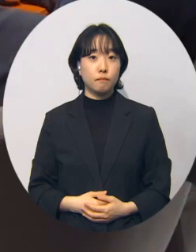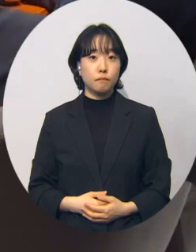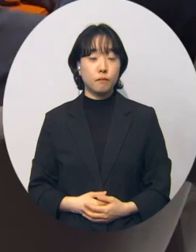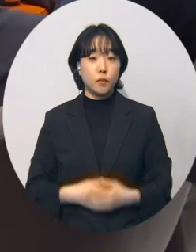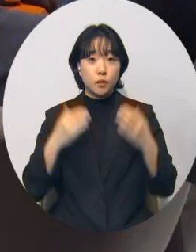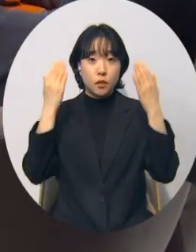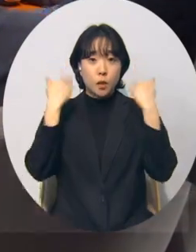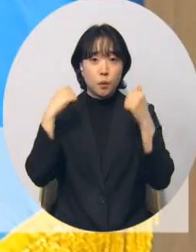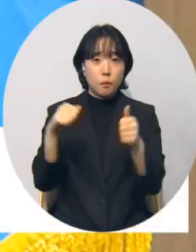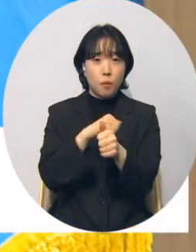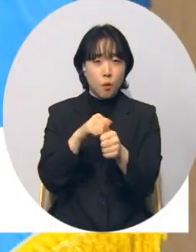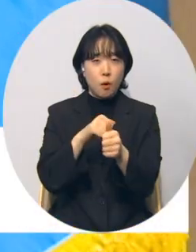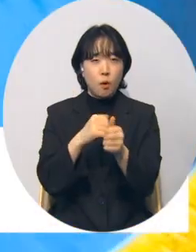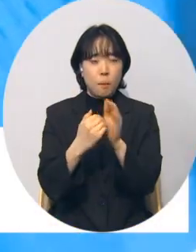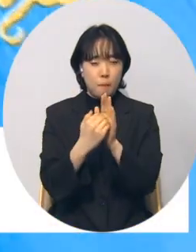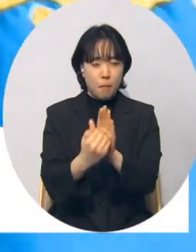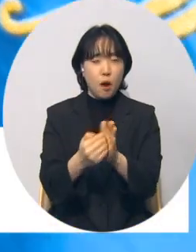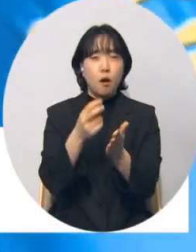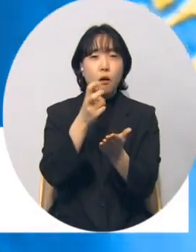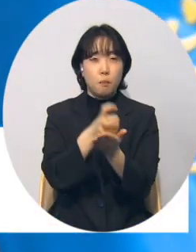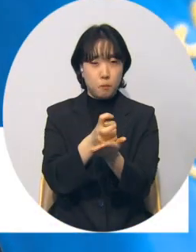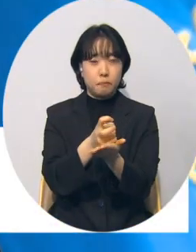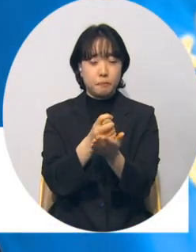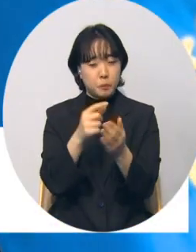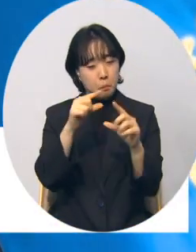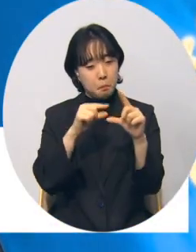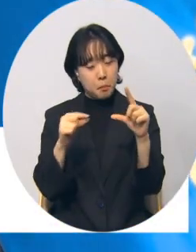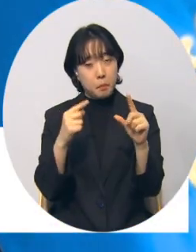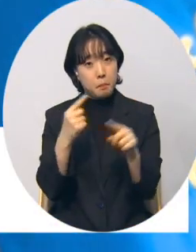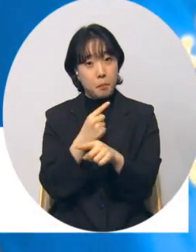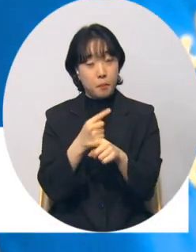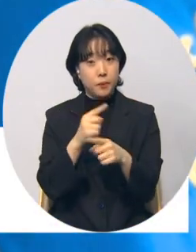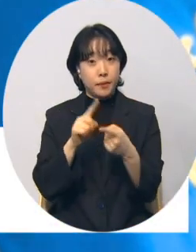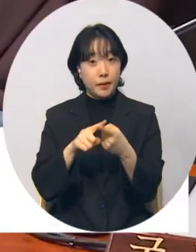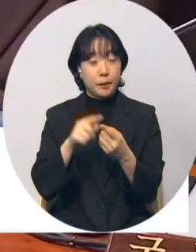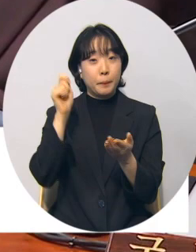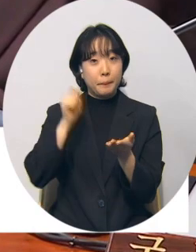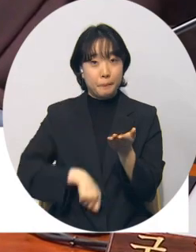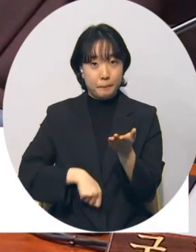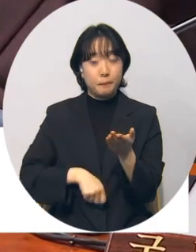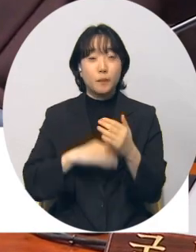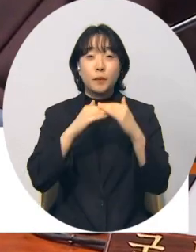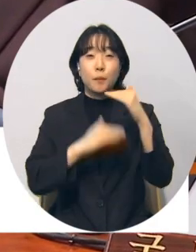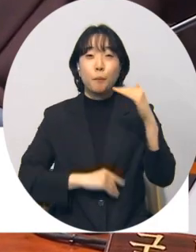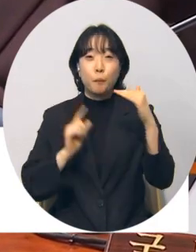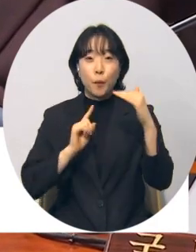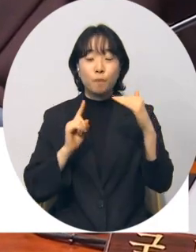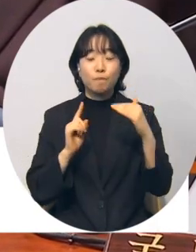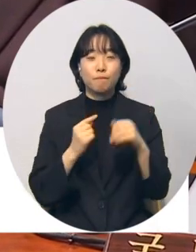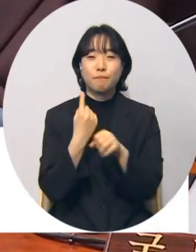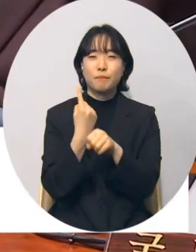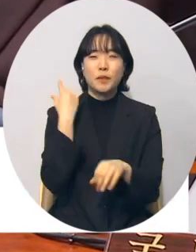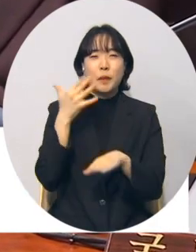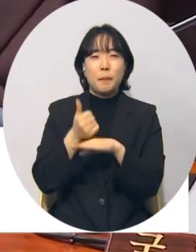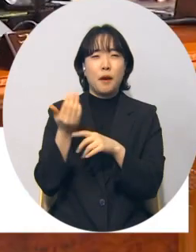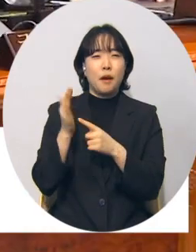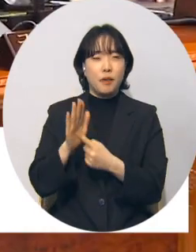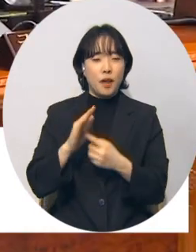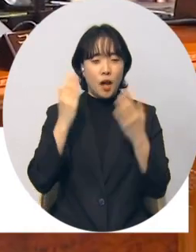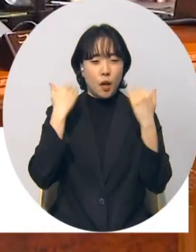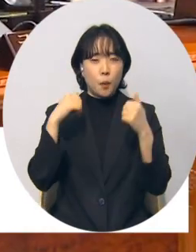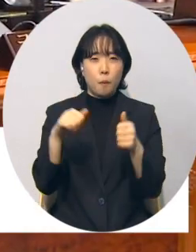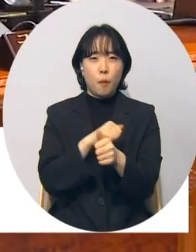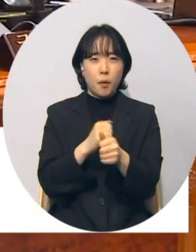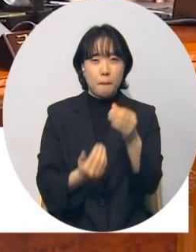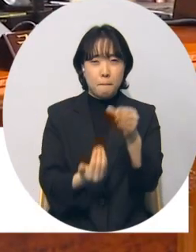학교 폭력 예방법 시행령 일부 개정안이 국무회의에서 의결됐습니다 지난해 말 발표된 학교 폭력 사안 처리